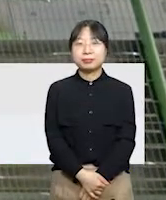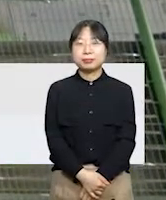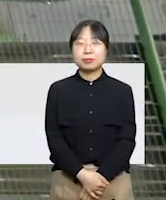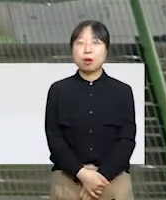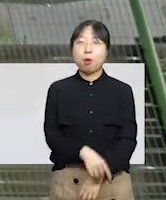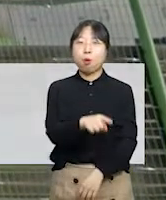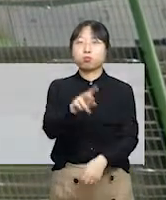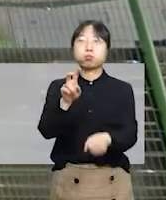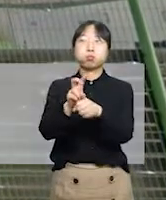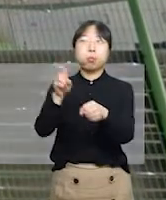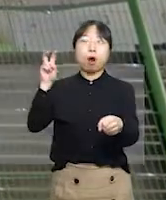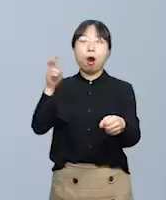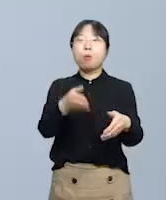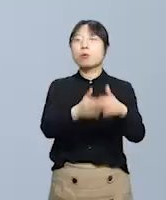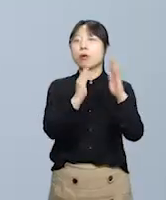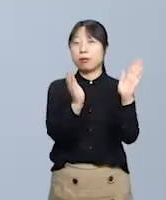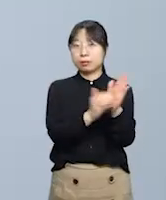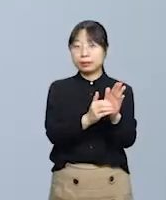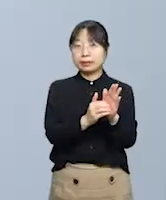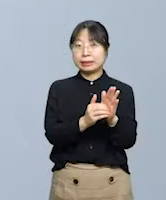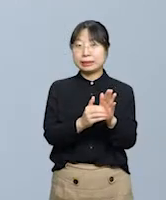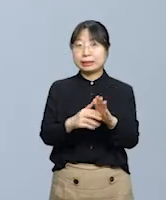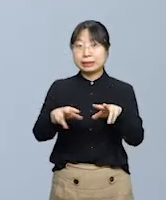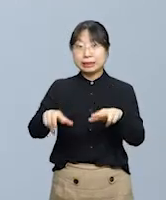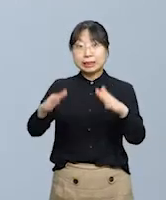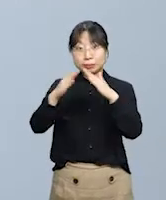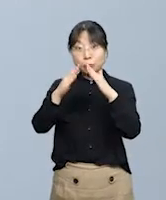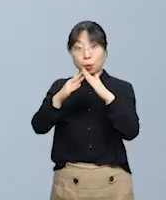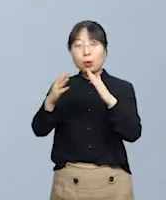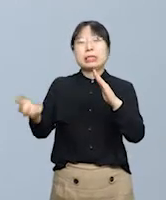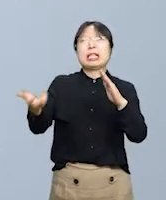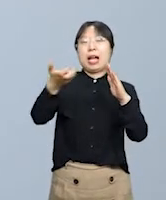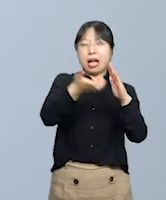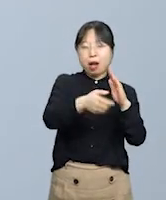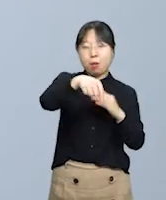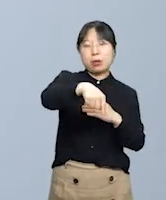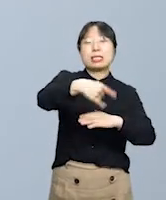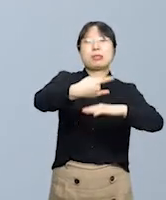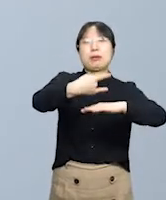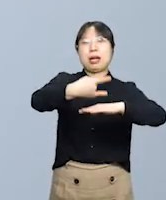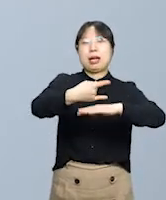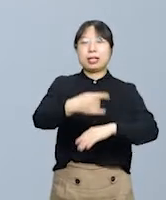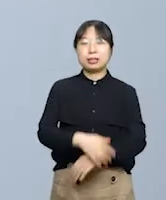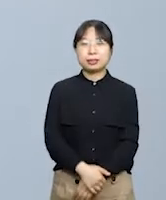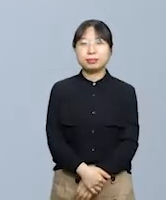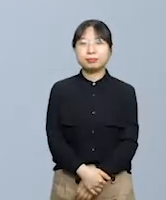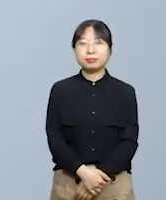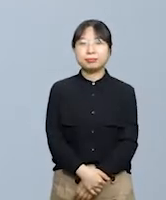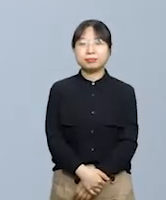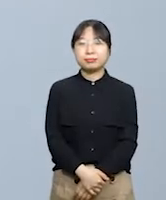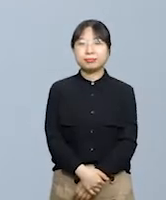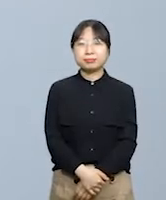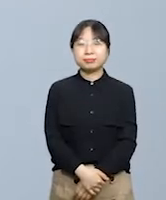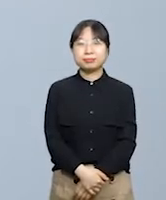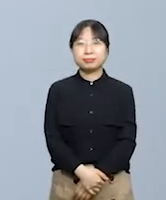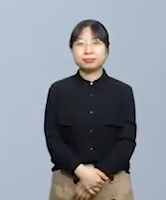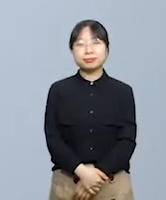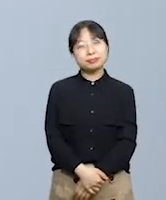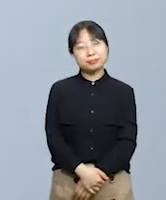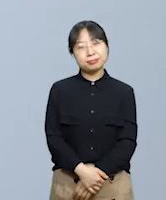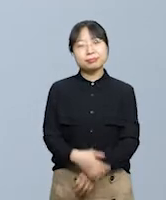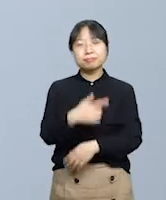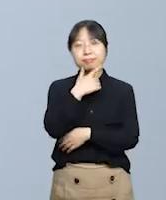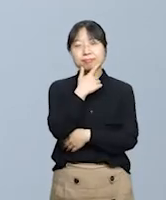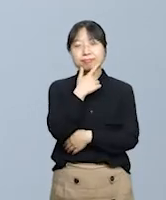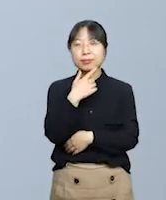한 20년 정도 됐고 이제 사는 집도 이쪽 의왕시에 이사를 하게 됐고 그런 차례